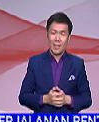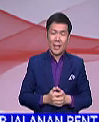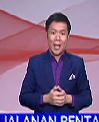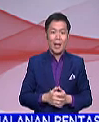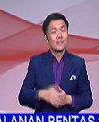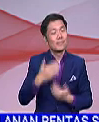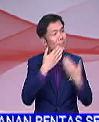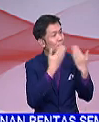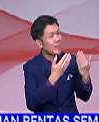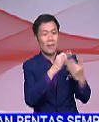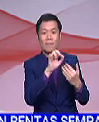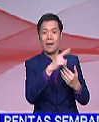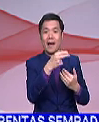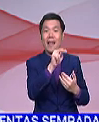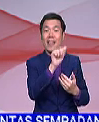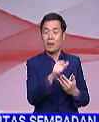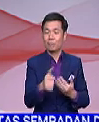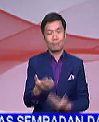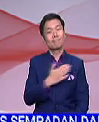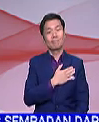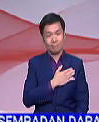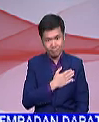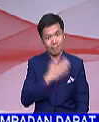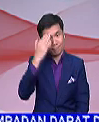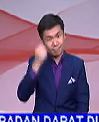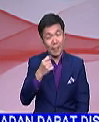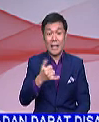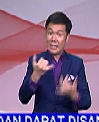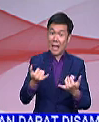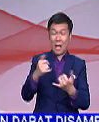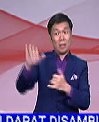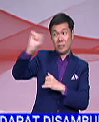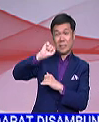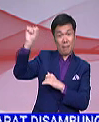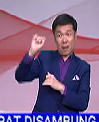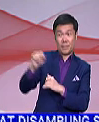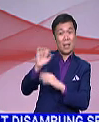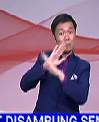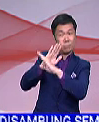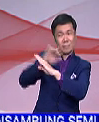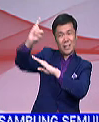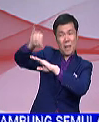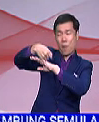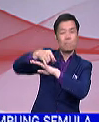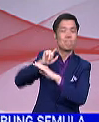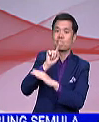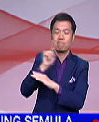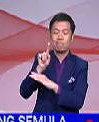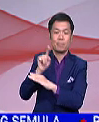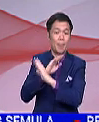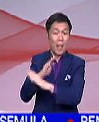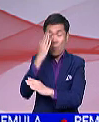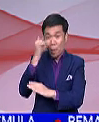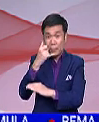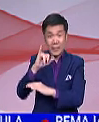Hanabila, Assalamualaikum dan salam sejahtera. Sabah menyekat buat sementara waktu aktiviti ekspor besi buruk untuk memastikan bahan